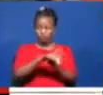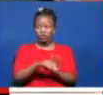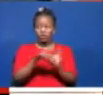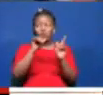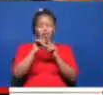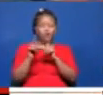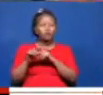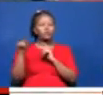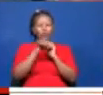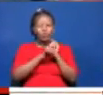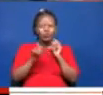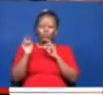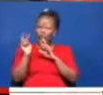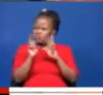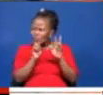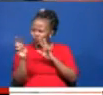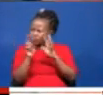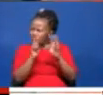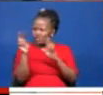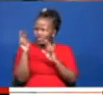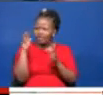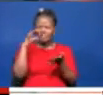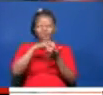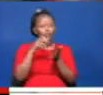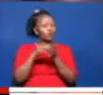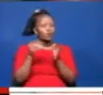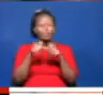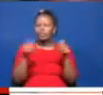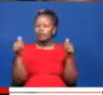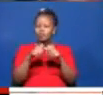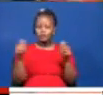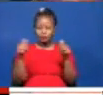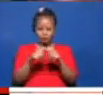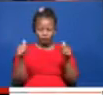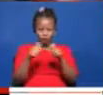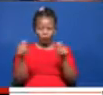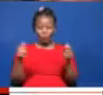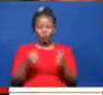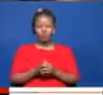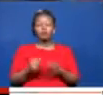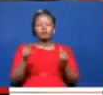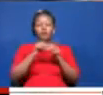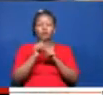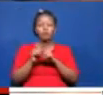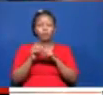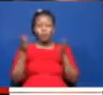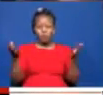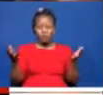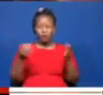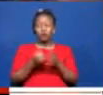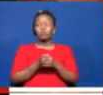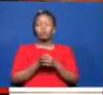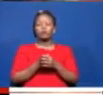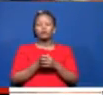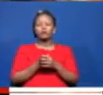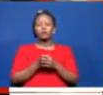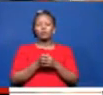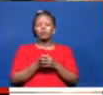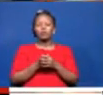tumeona, naona hali ya hapa saa hizi kwa mambo iko shwari shwari kabisa, kwa sababu KBC wamejipanga vizuri vilivyo, hatujaona shida